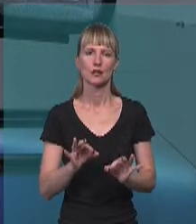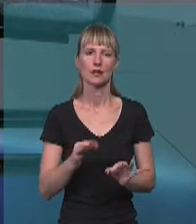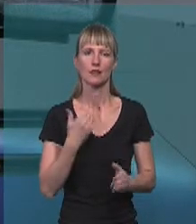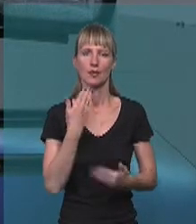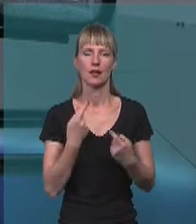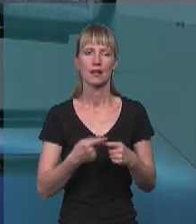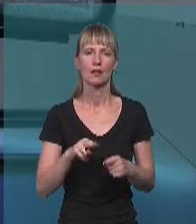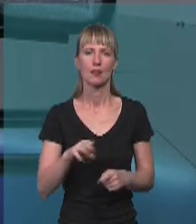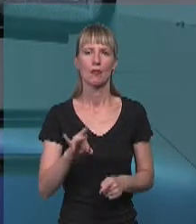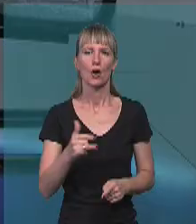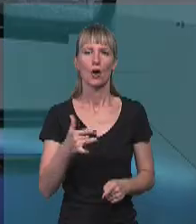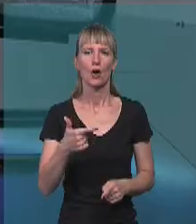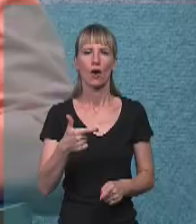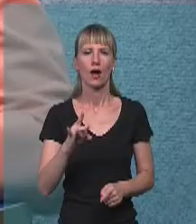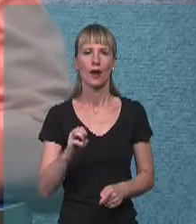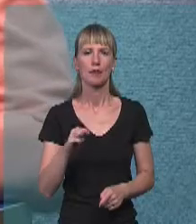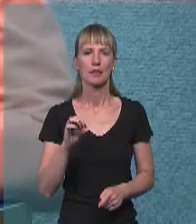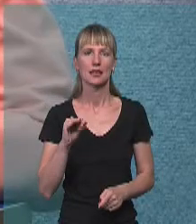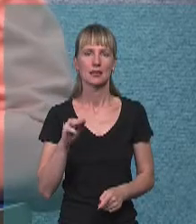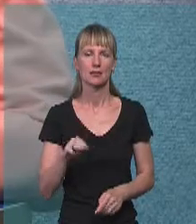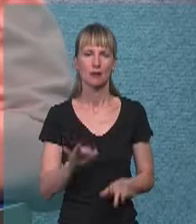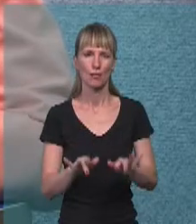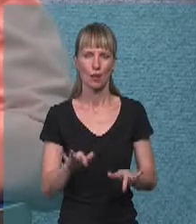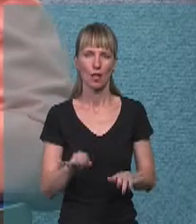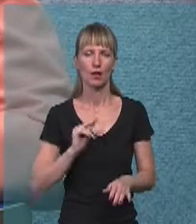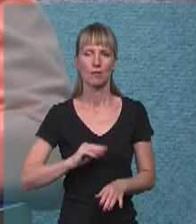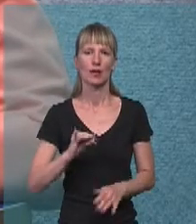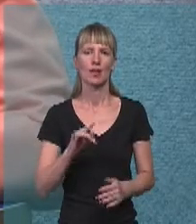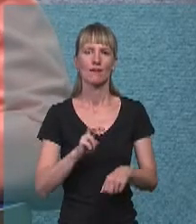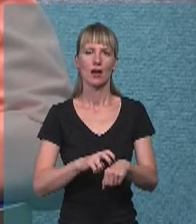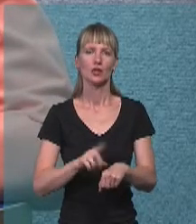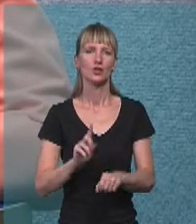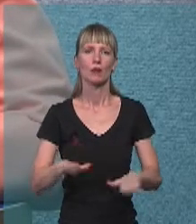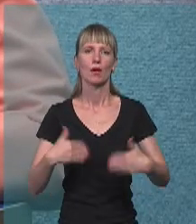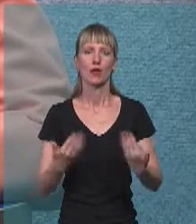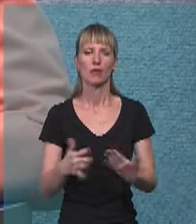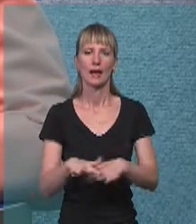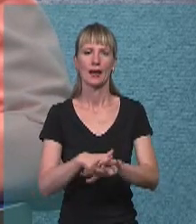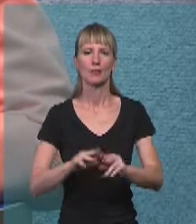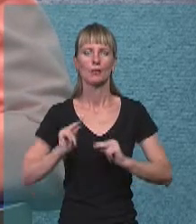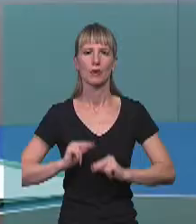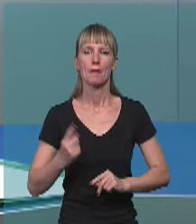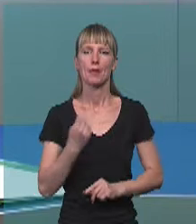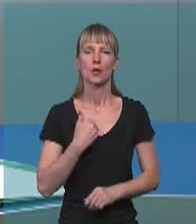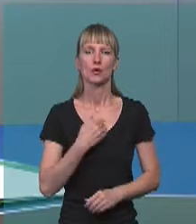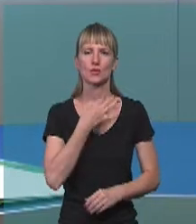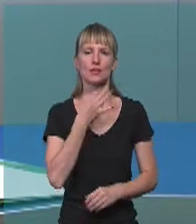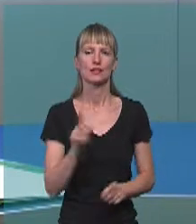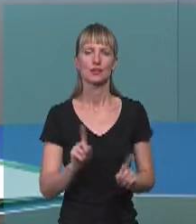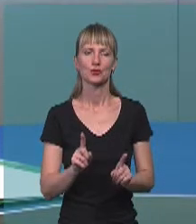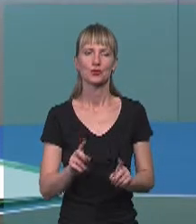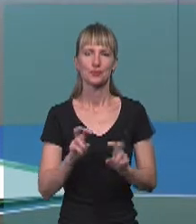– це програміст та лікар. От що пропонує ринок праці? Ну, по-перше, я хочу сказати,